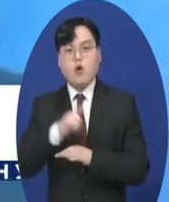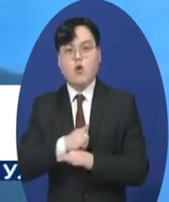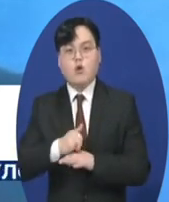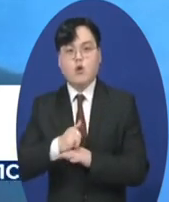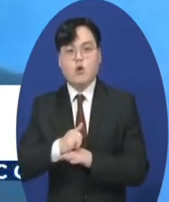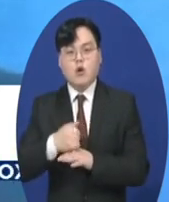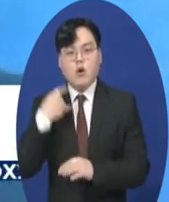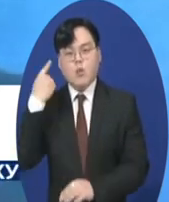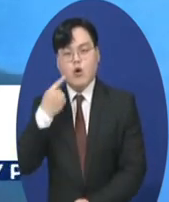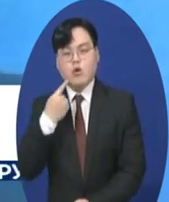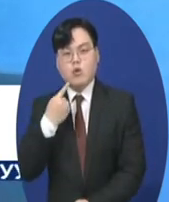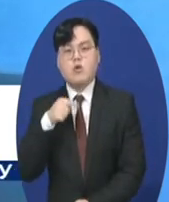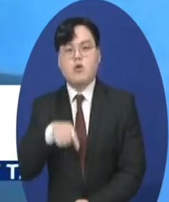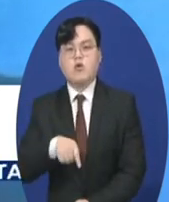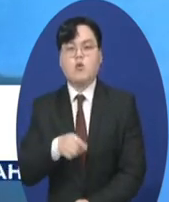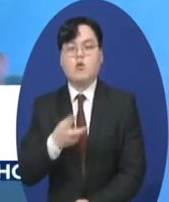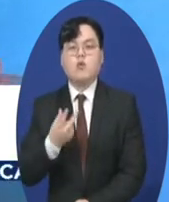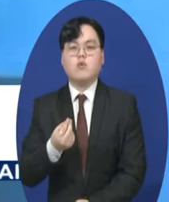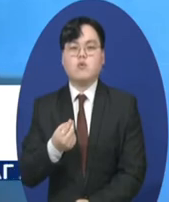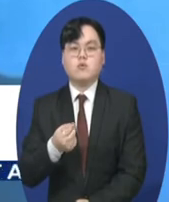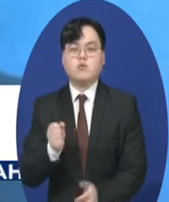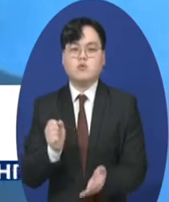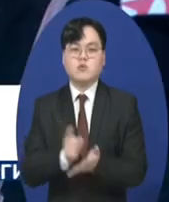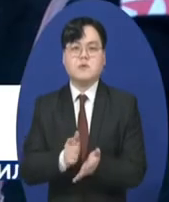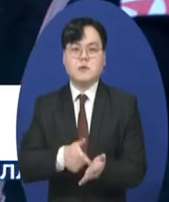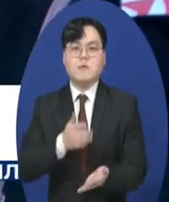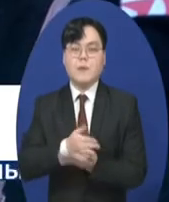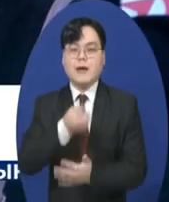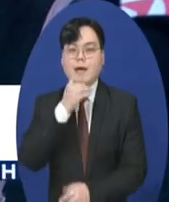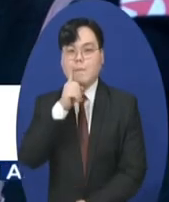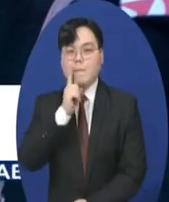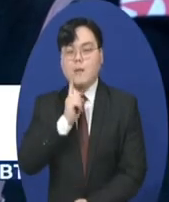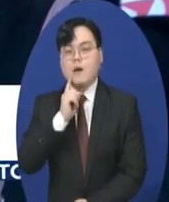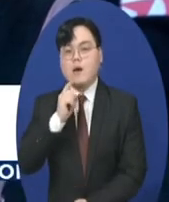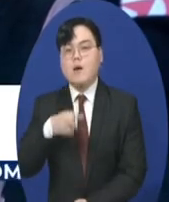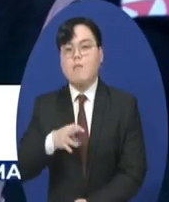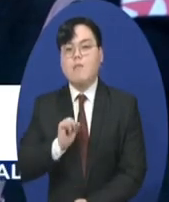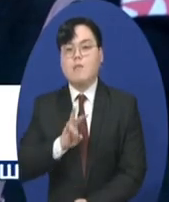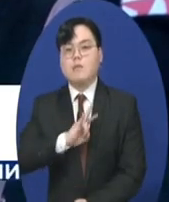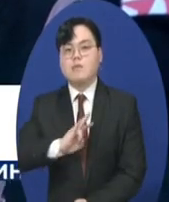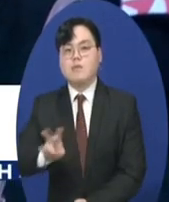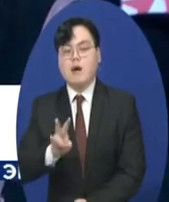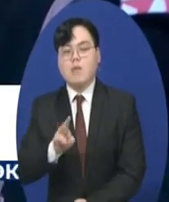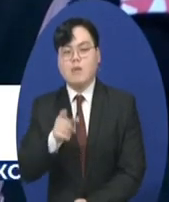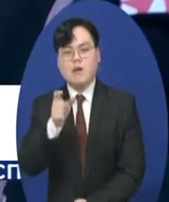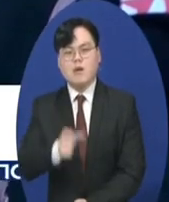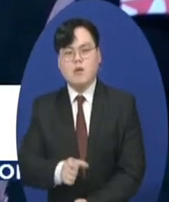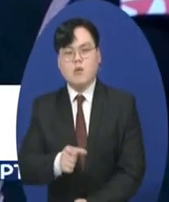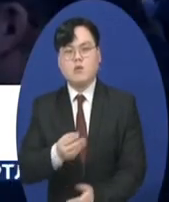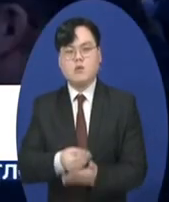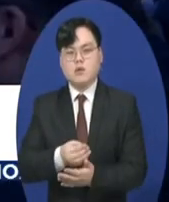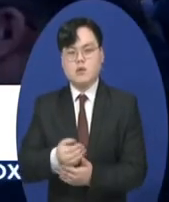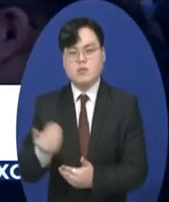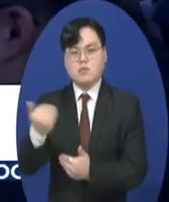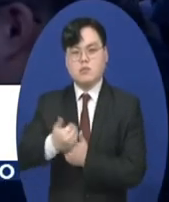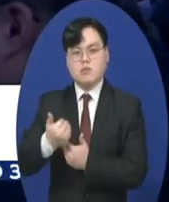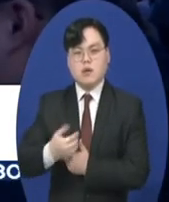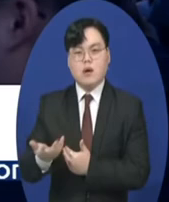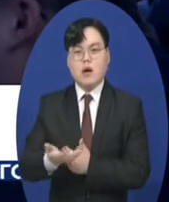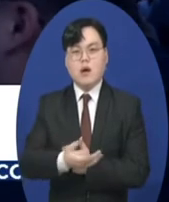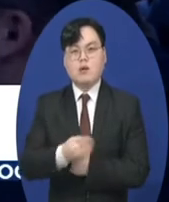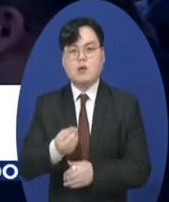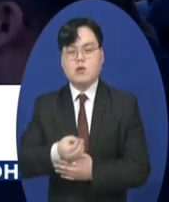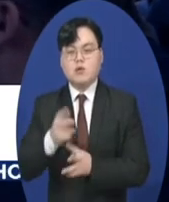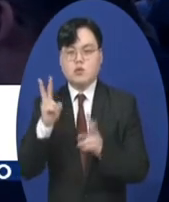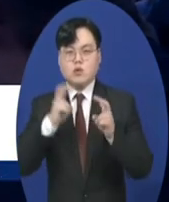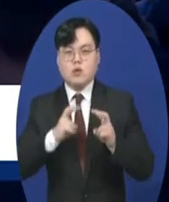ингэж тодорхойлж ажиллаж байгаа гэдгийг бас хэлмээр байна. Монгол Ардын нам хинд юу тулгамдаж буйг олон нийтийн дунд судалгаа